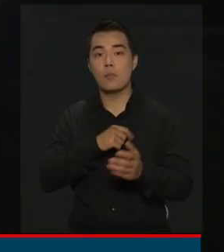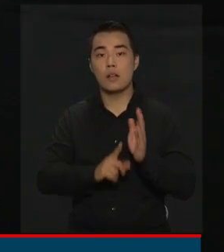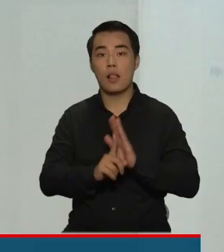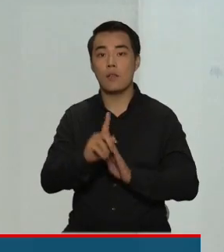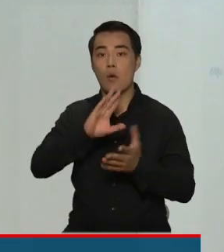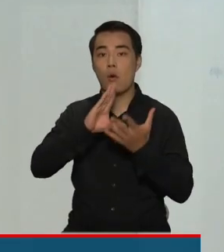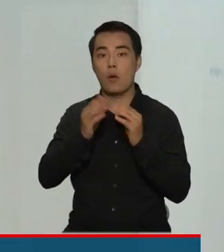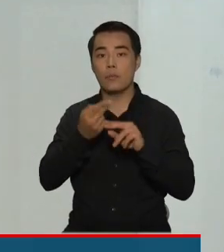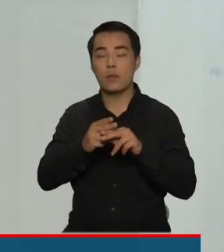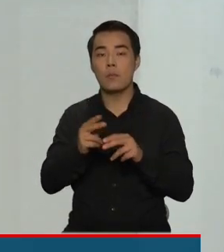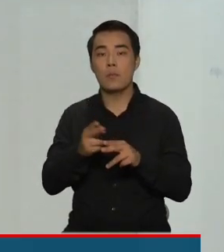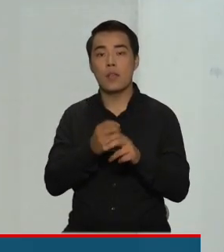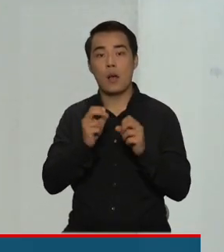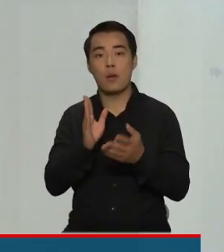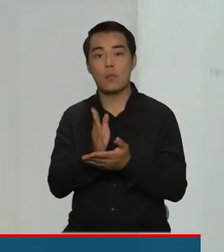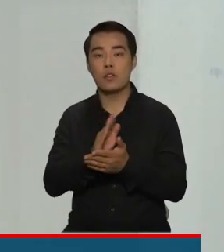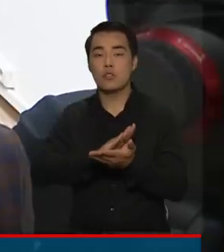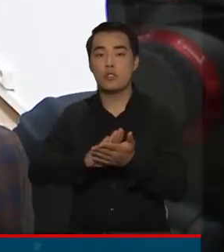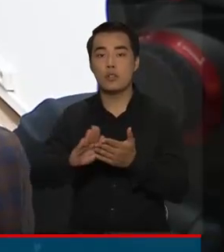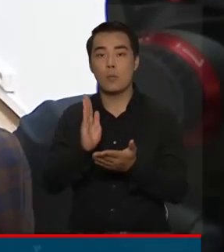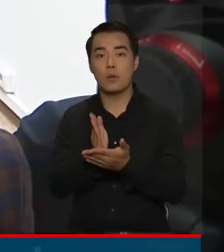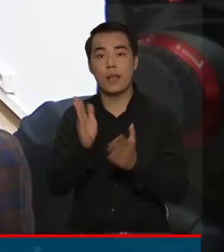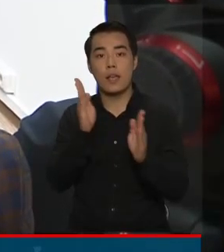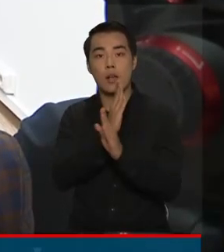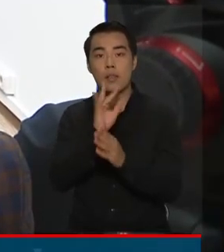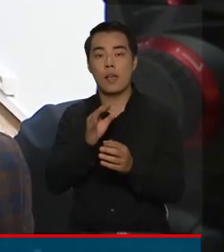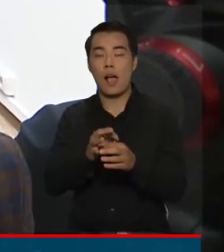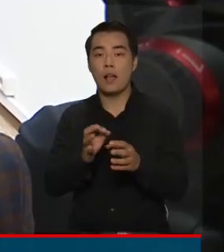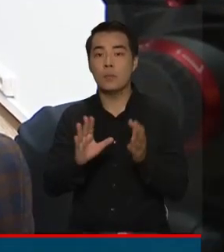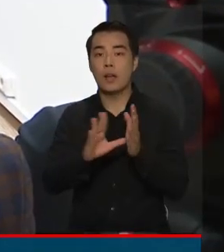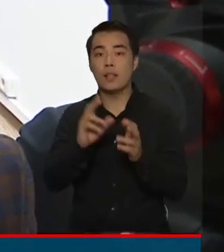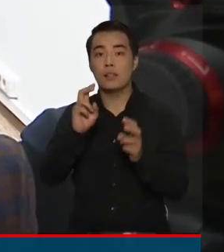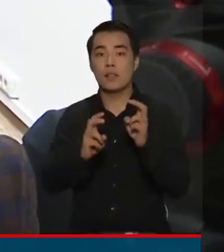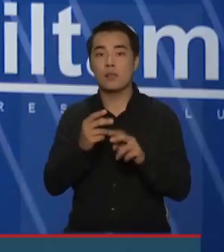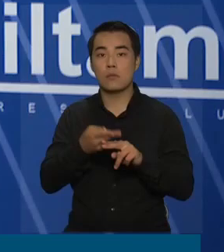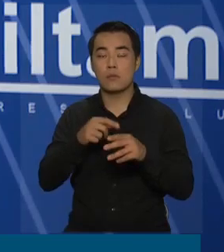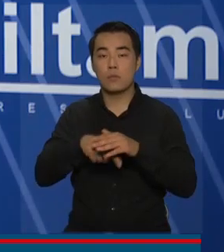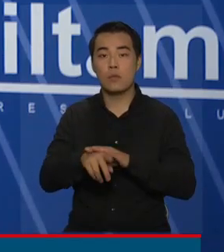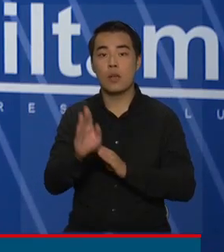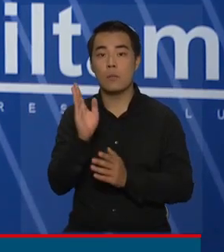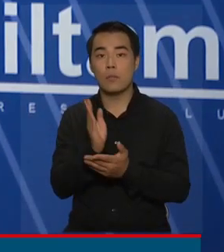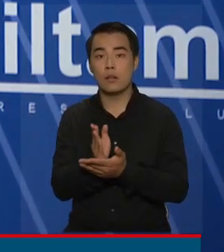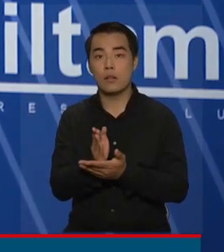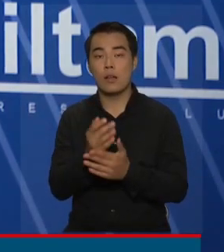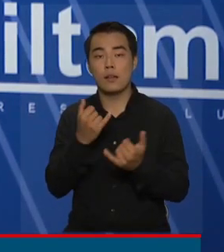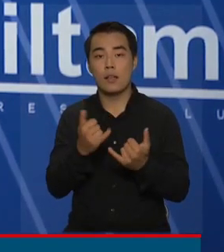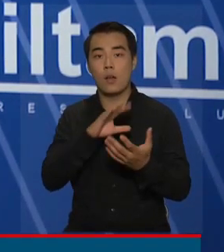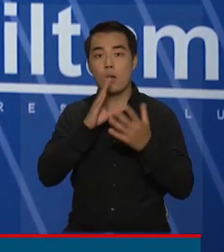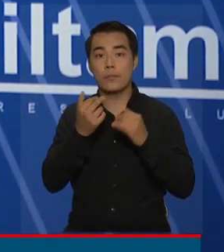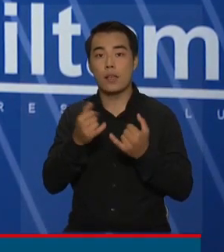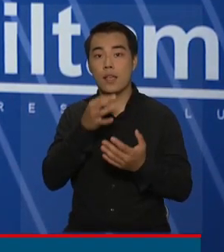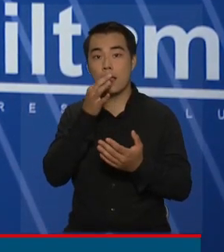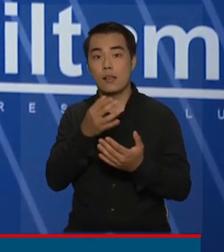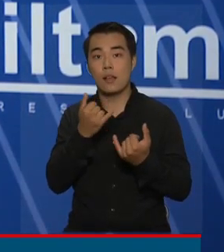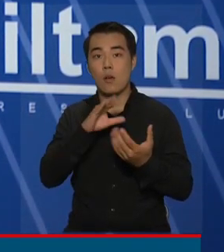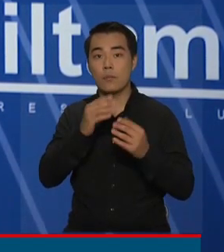балама көздері қауіпсіз, экологиялық таза. Солардың қатарына атом электр станциясы да жатады. Сізге бір жаңалық болатын шығар, бірақ біз осы